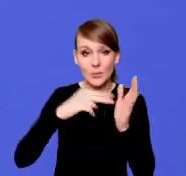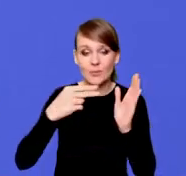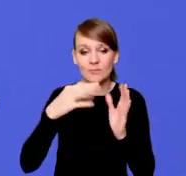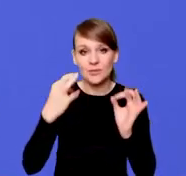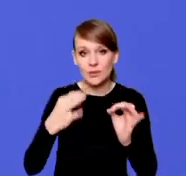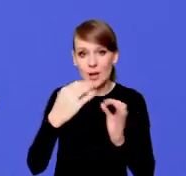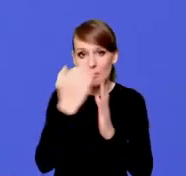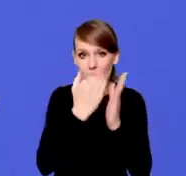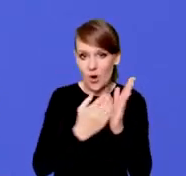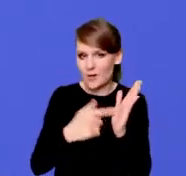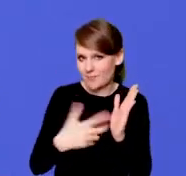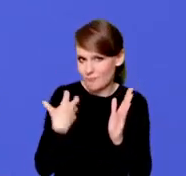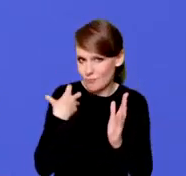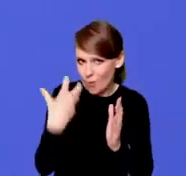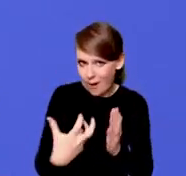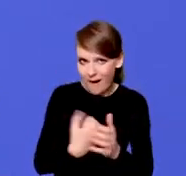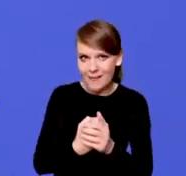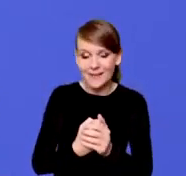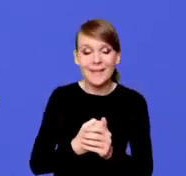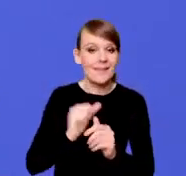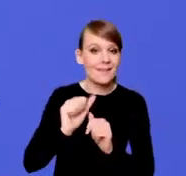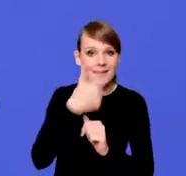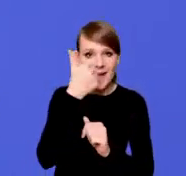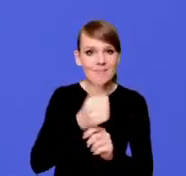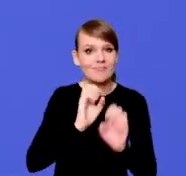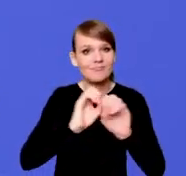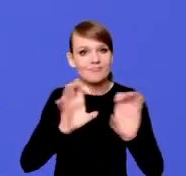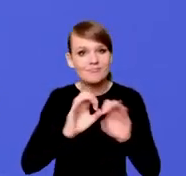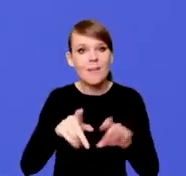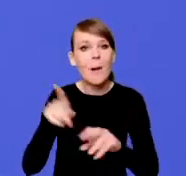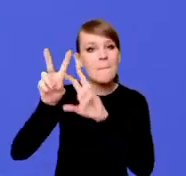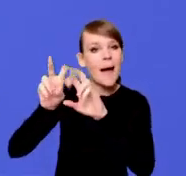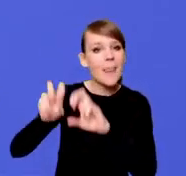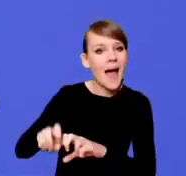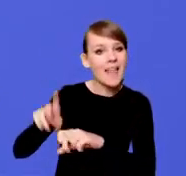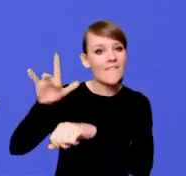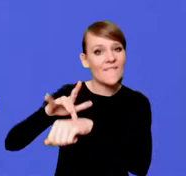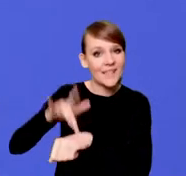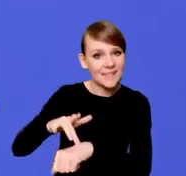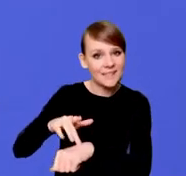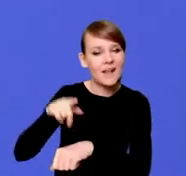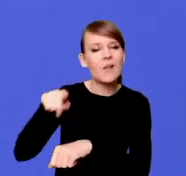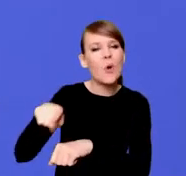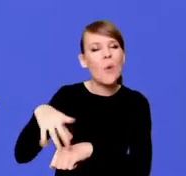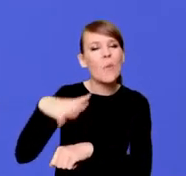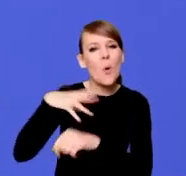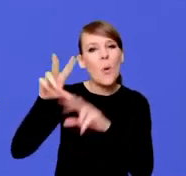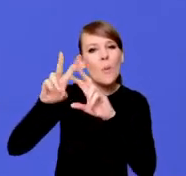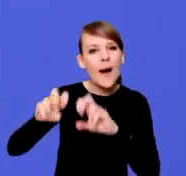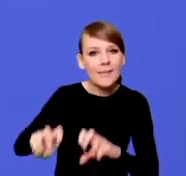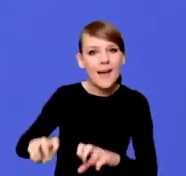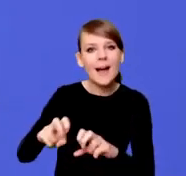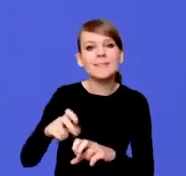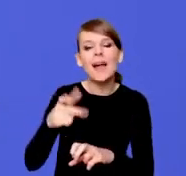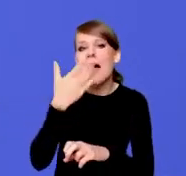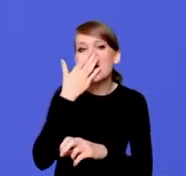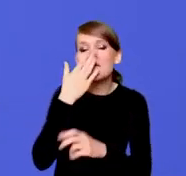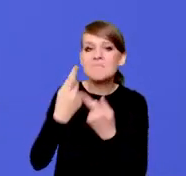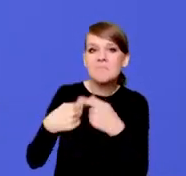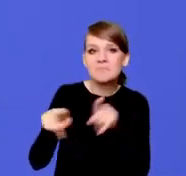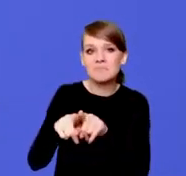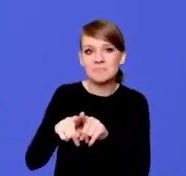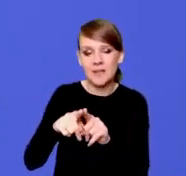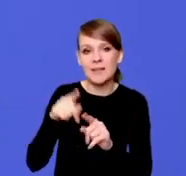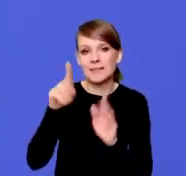Rozpoczniemy od omówienia wyników badań, które były poświęcone właśnie diagnozie realizacji społecznej